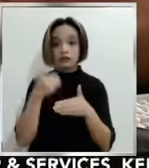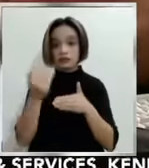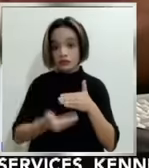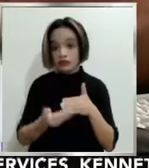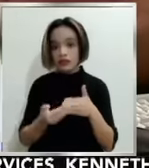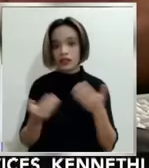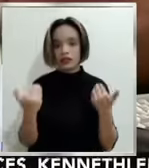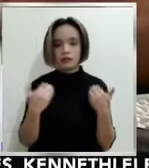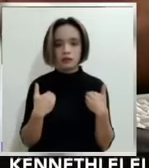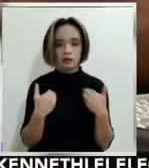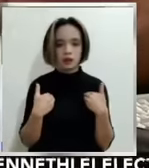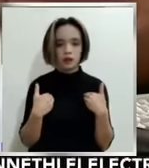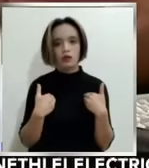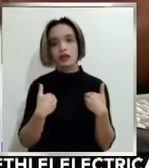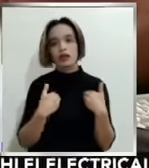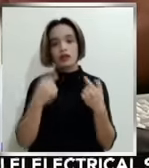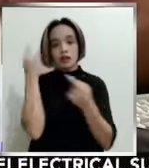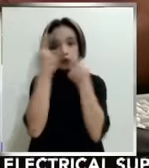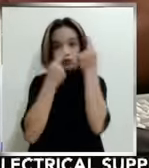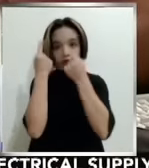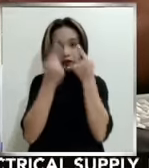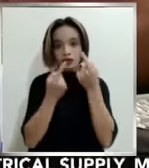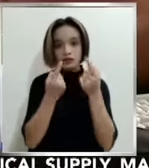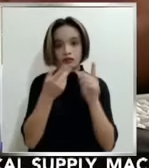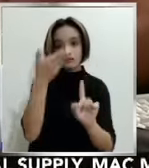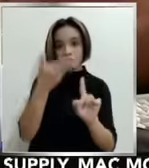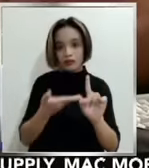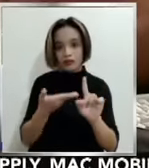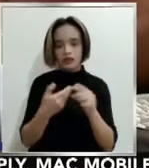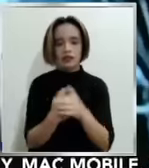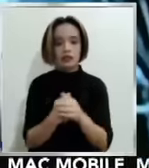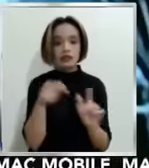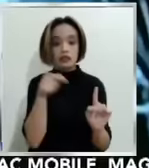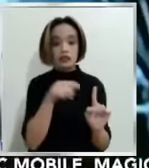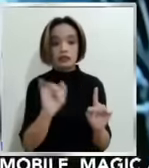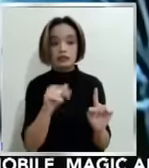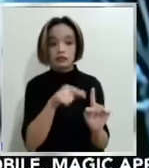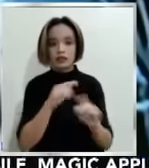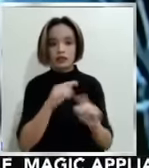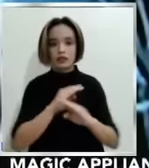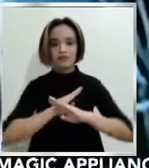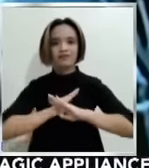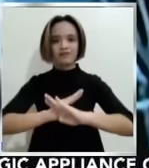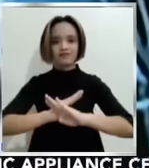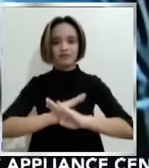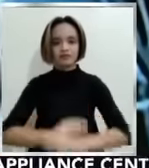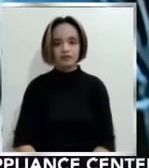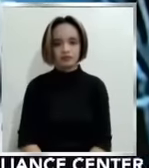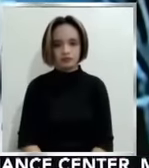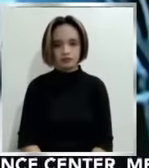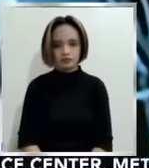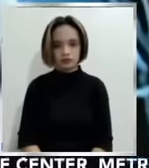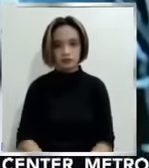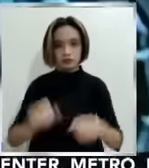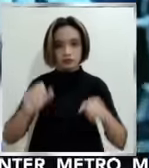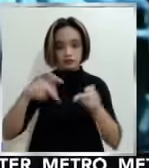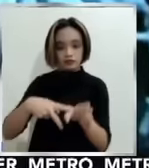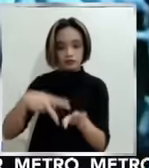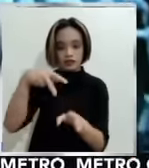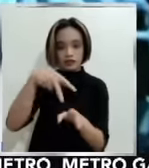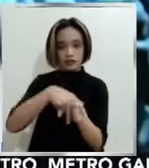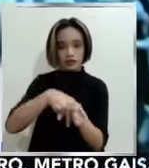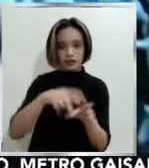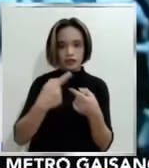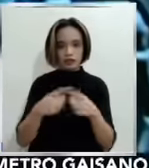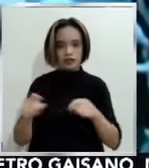po concerned citizen po doon sa Alfredo Street, sila din po yung humarang. Na-corner naman ang angkas pero nakapiglas pa rin hanggang